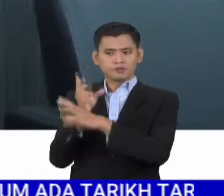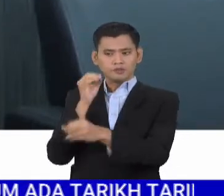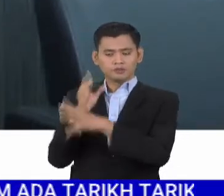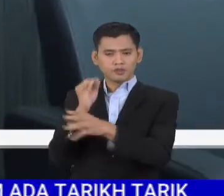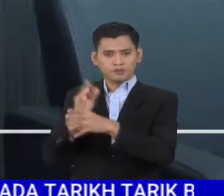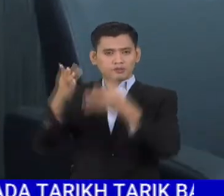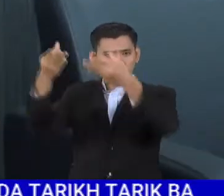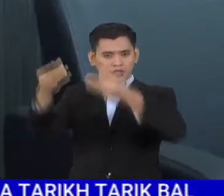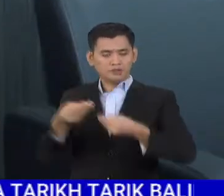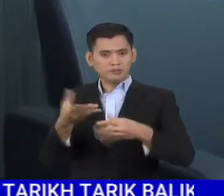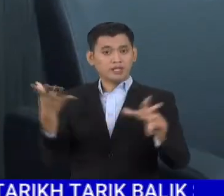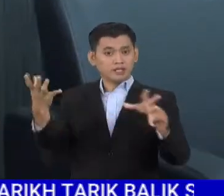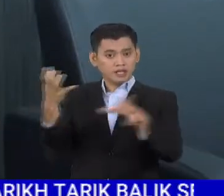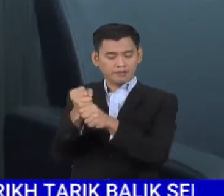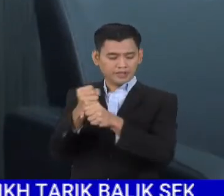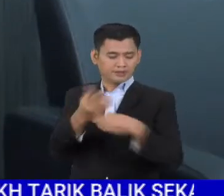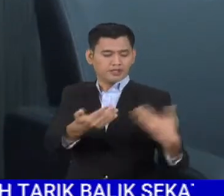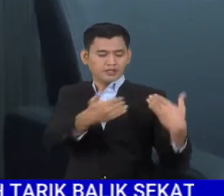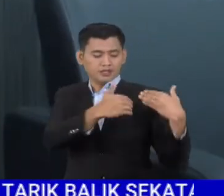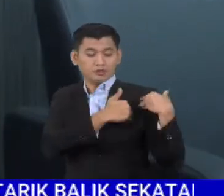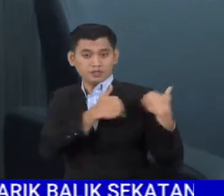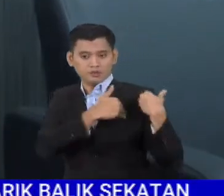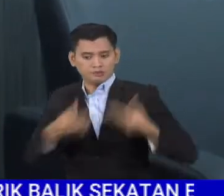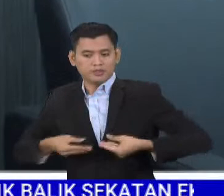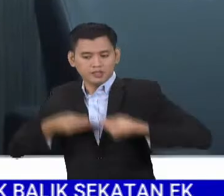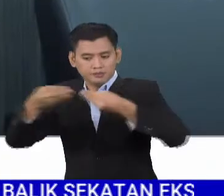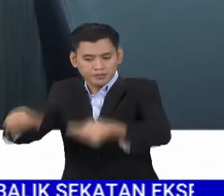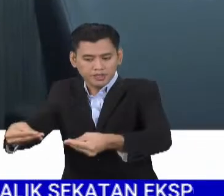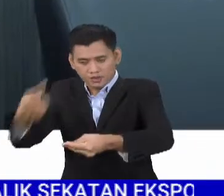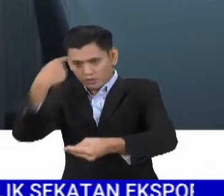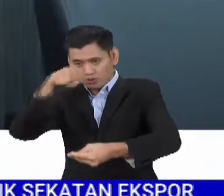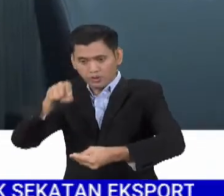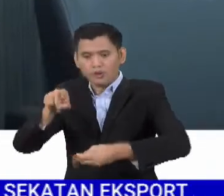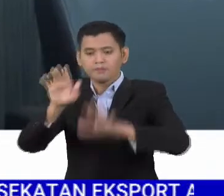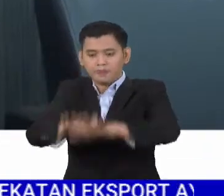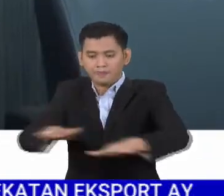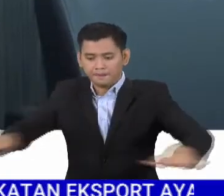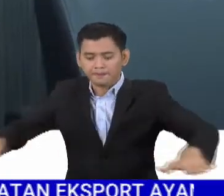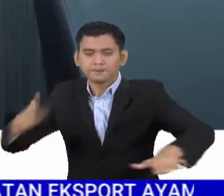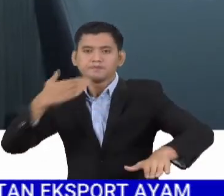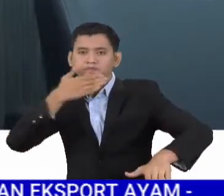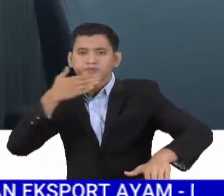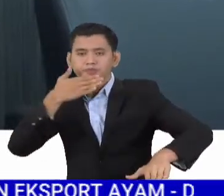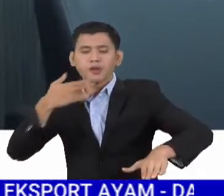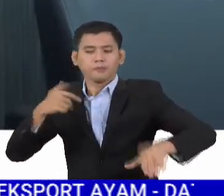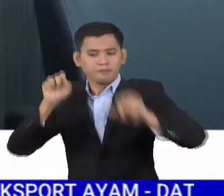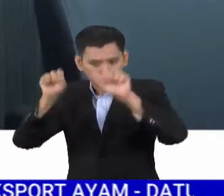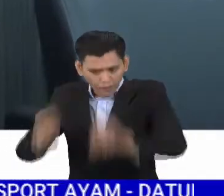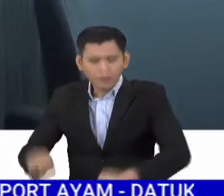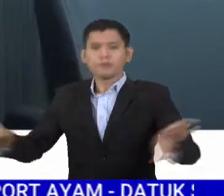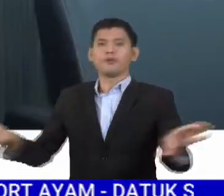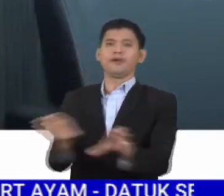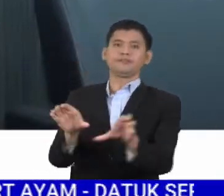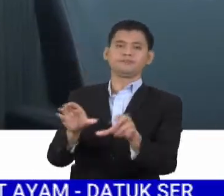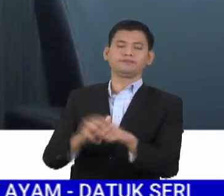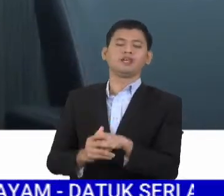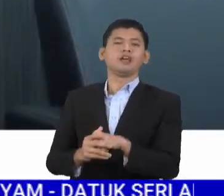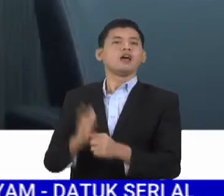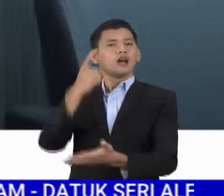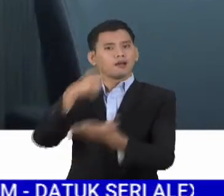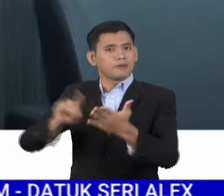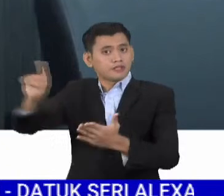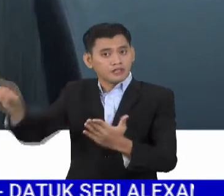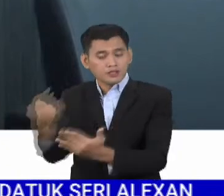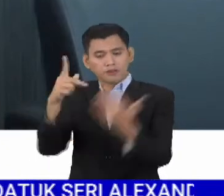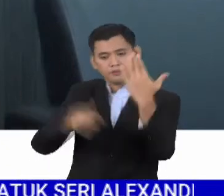mengganas kemeja wayang kita amanahkan kepada mereka menunjukkan bahwa anak-anak muda juga boleh buat apa